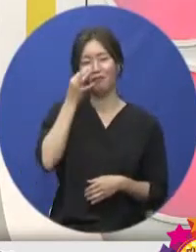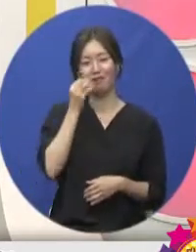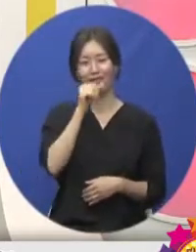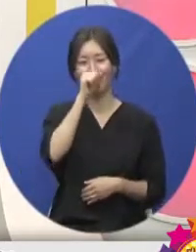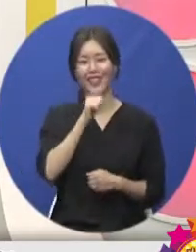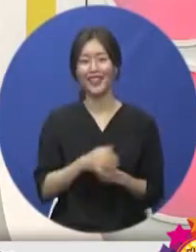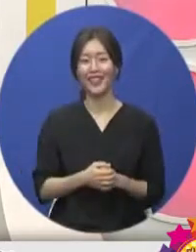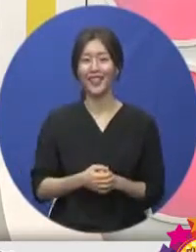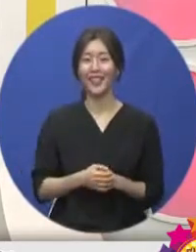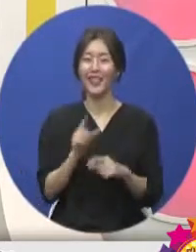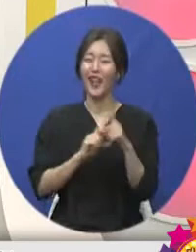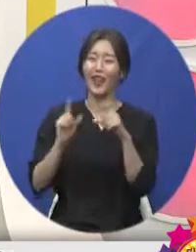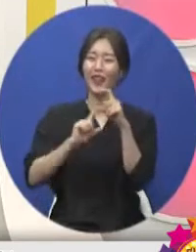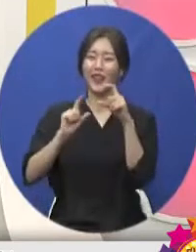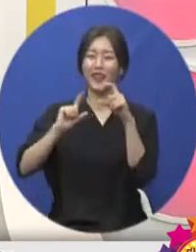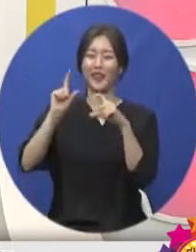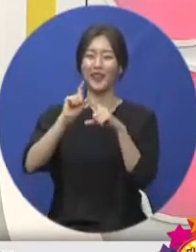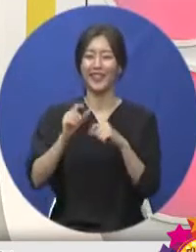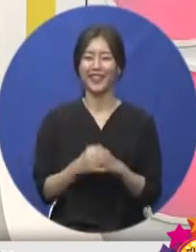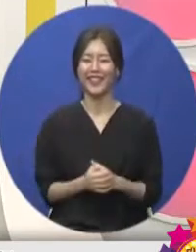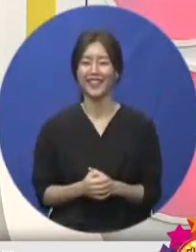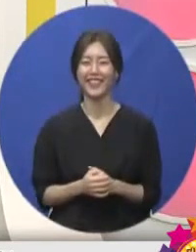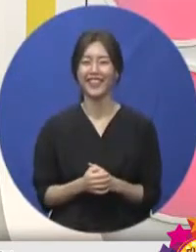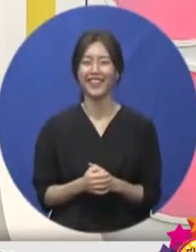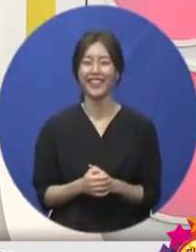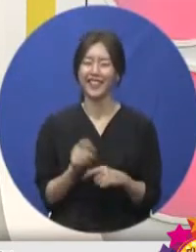안 하셔도 돼요.